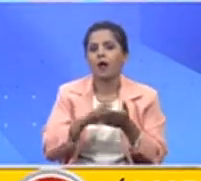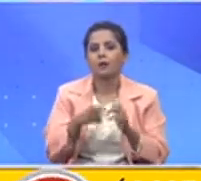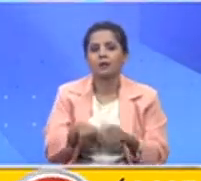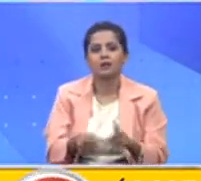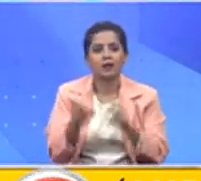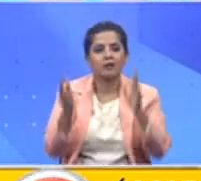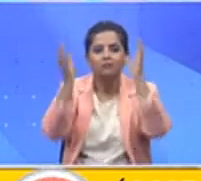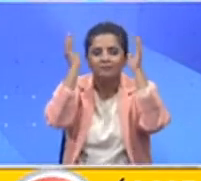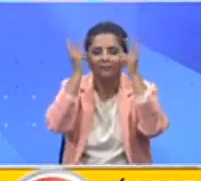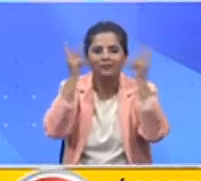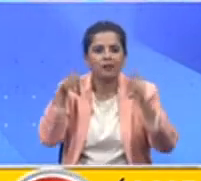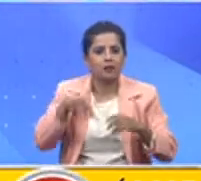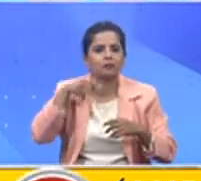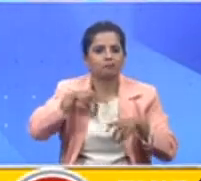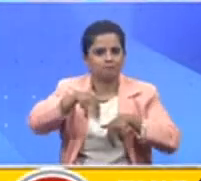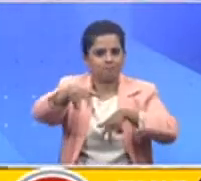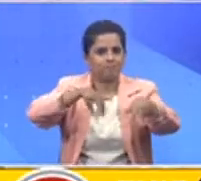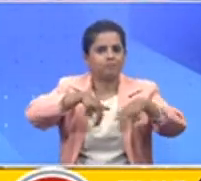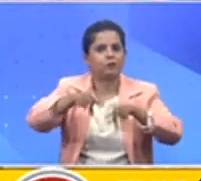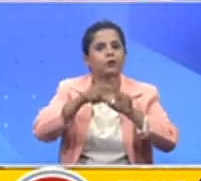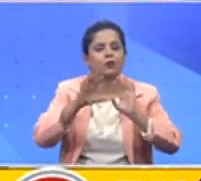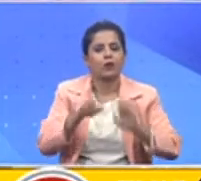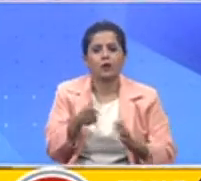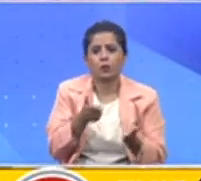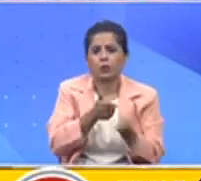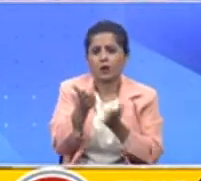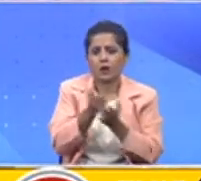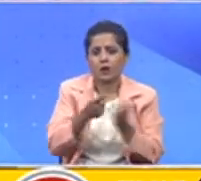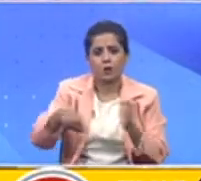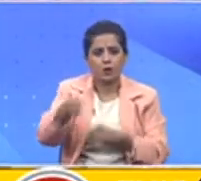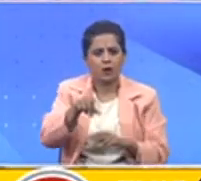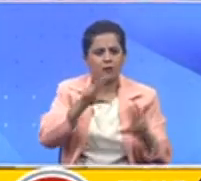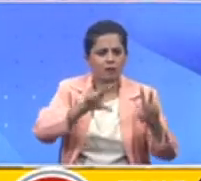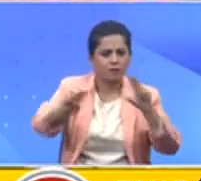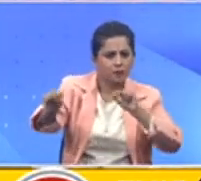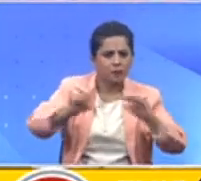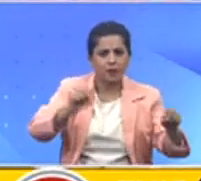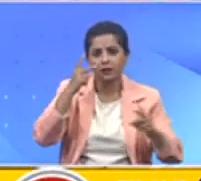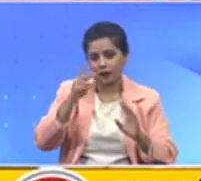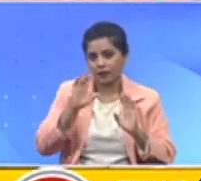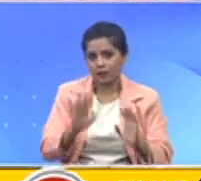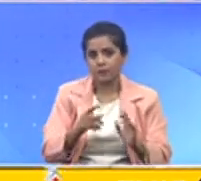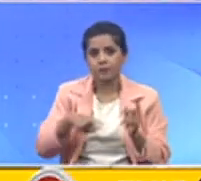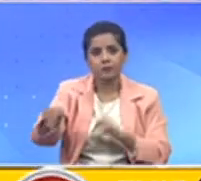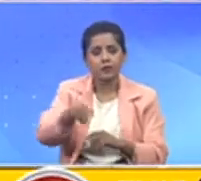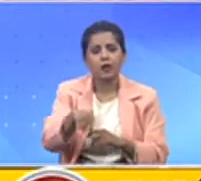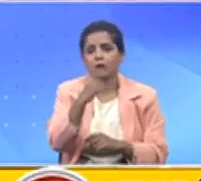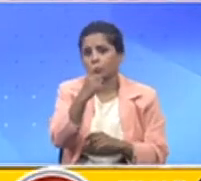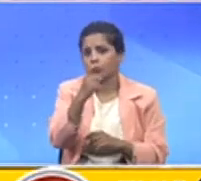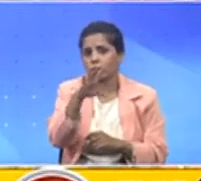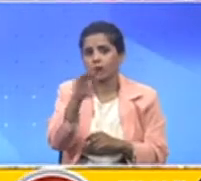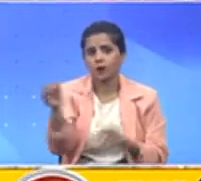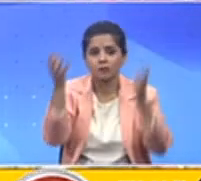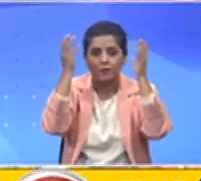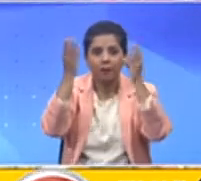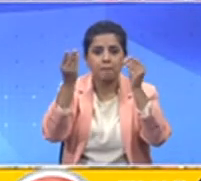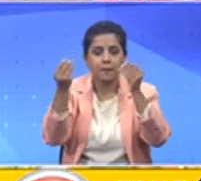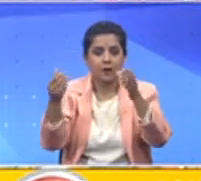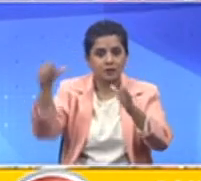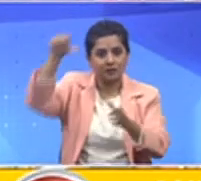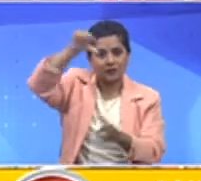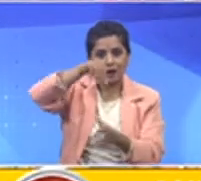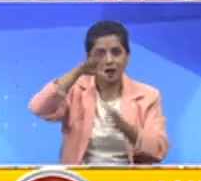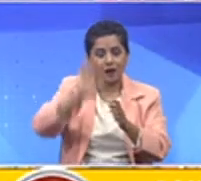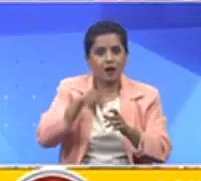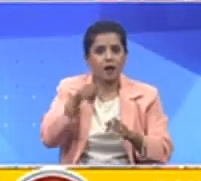यात्रा भी निकाली जाएगी। देश के गाउं गाउं से कौने कौने से पचतर सो कलसों में मिट्टी लेकर